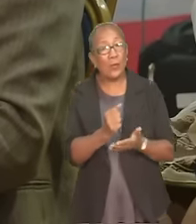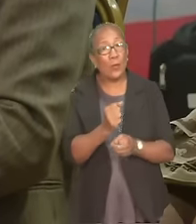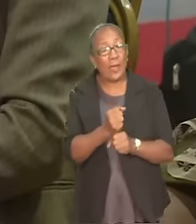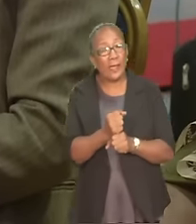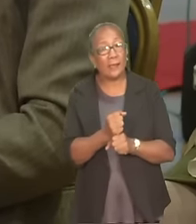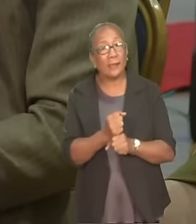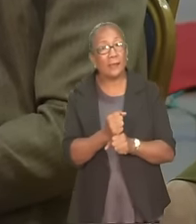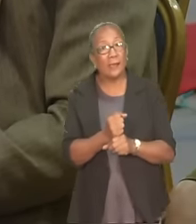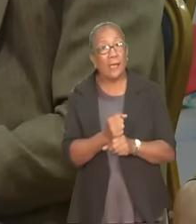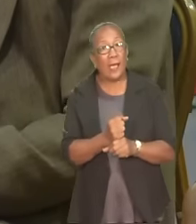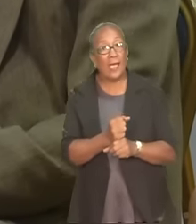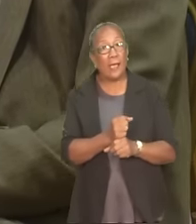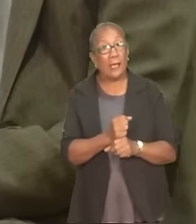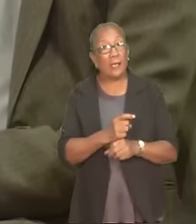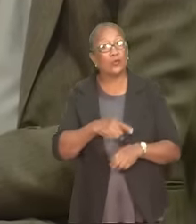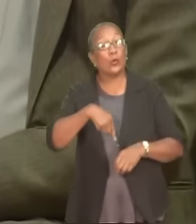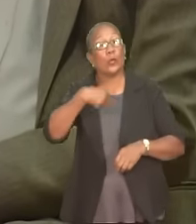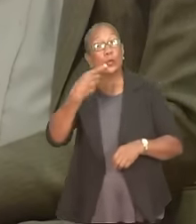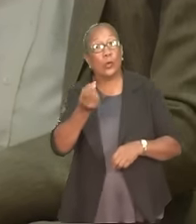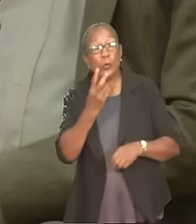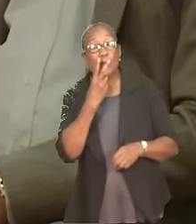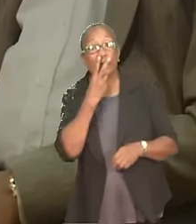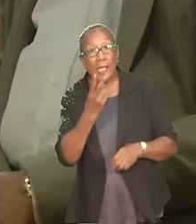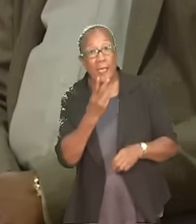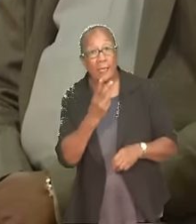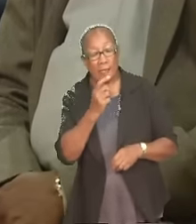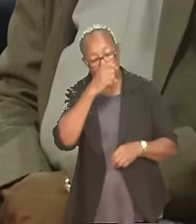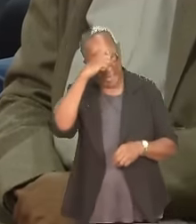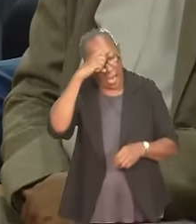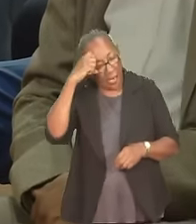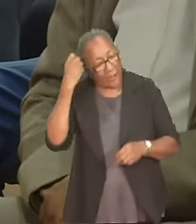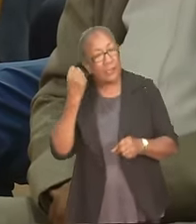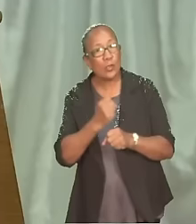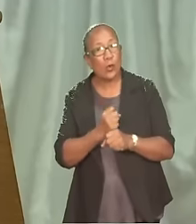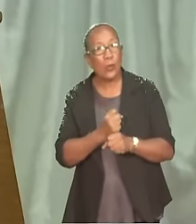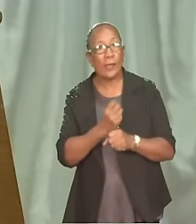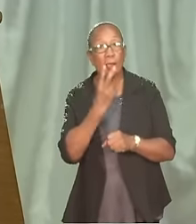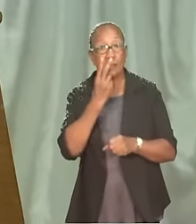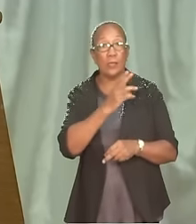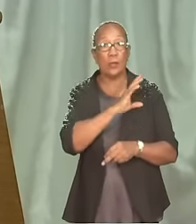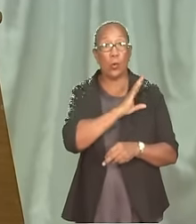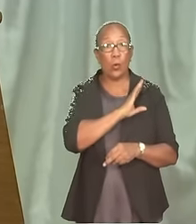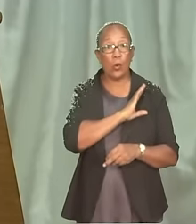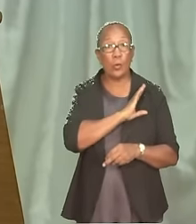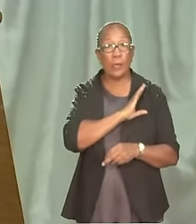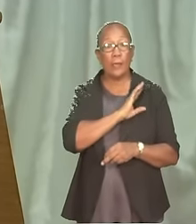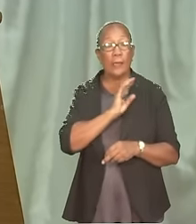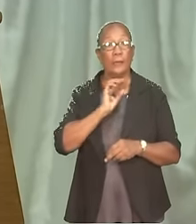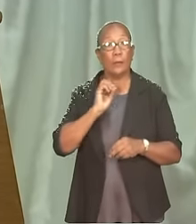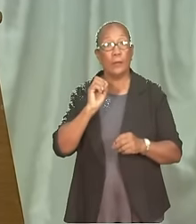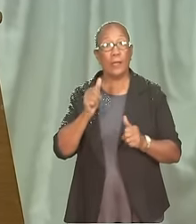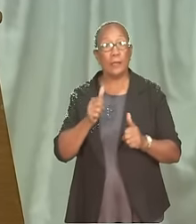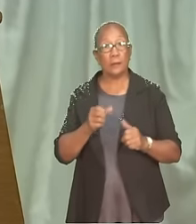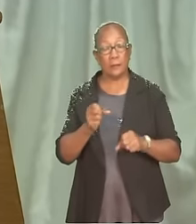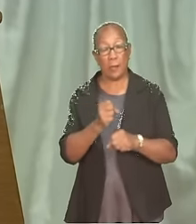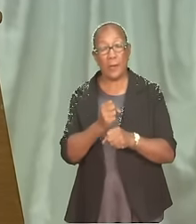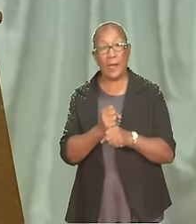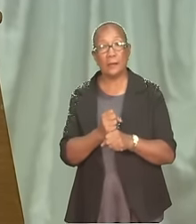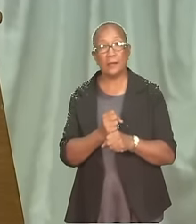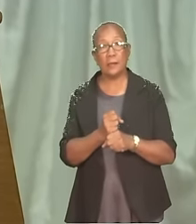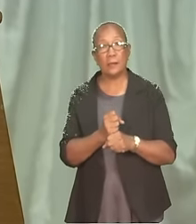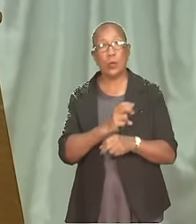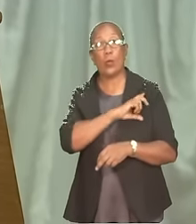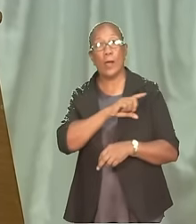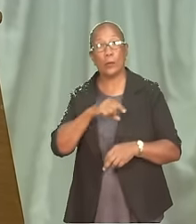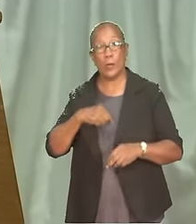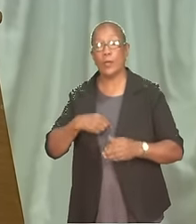En natuurlijk, als we terugkijken, zien we dat er hard is gewerkt. We zien ook namelijk dat we beleidskeuzes gemaakt hebben waar we nog